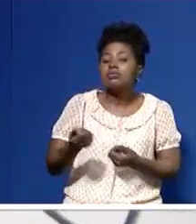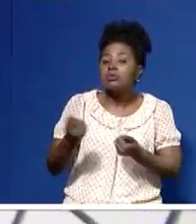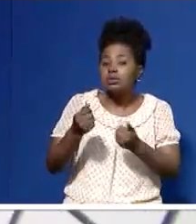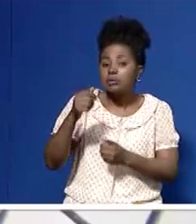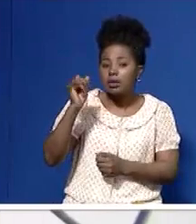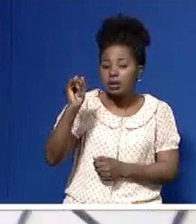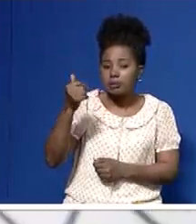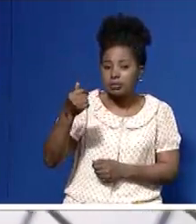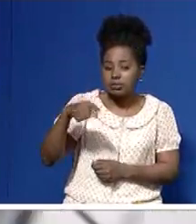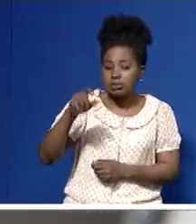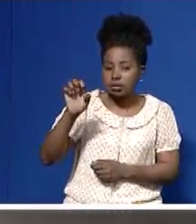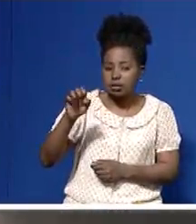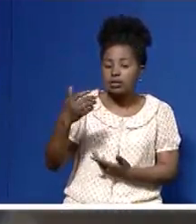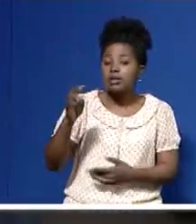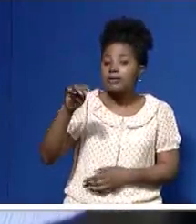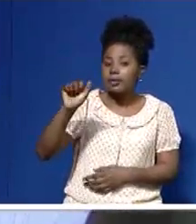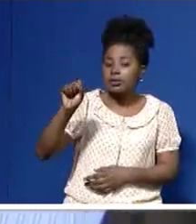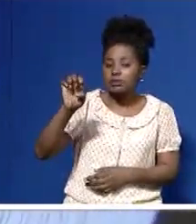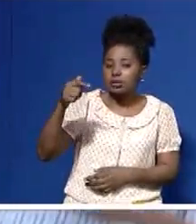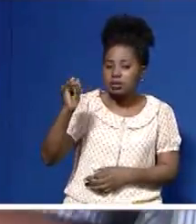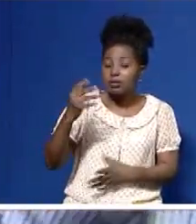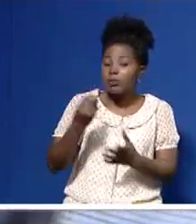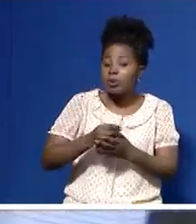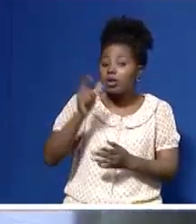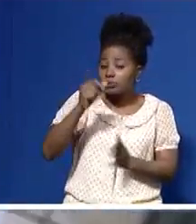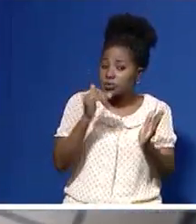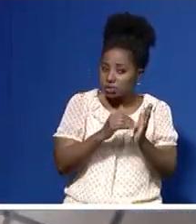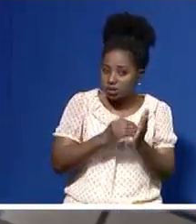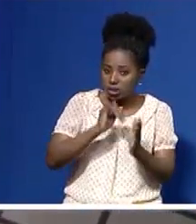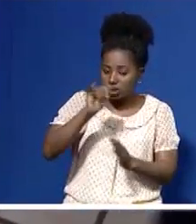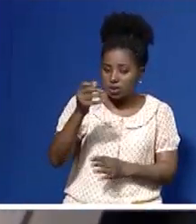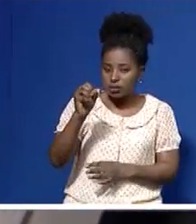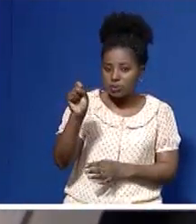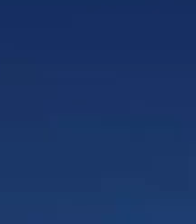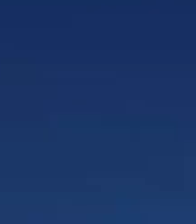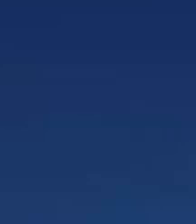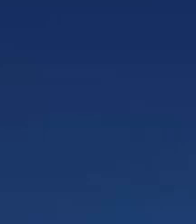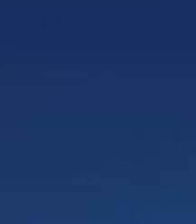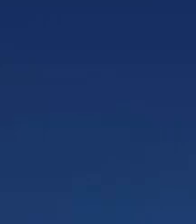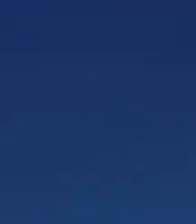IPTL Habinda Seti na mwanasheria wa IPTL Joseph Mwakandege.